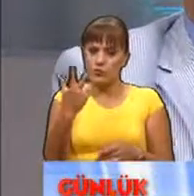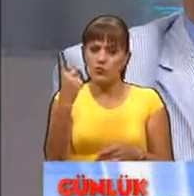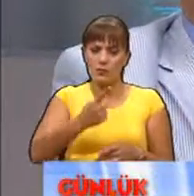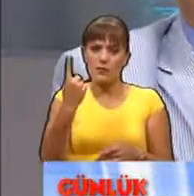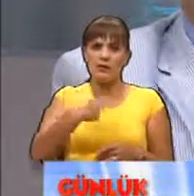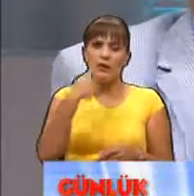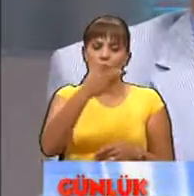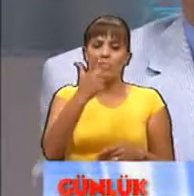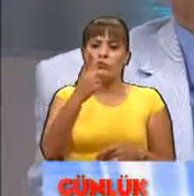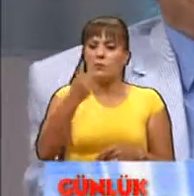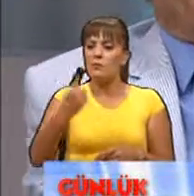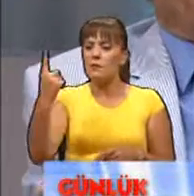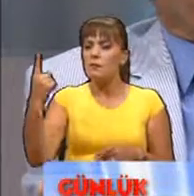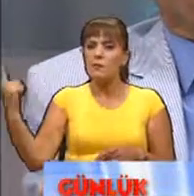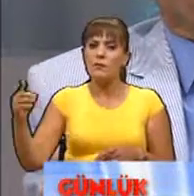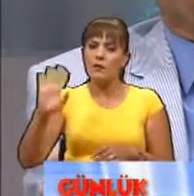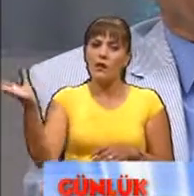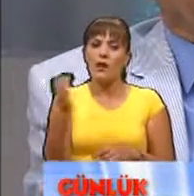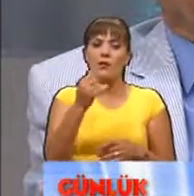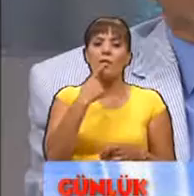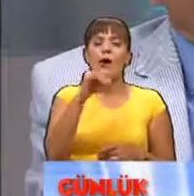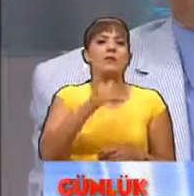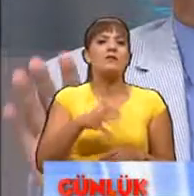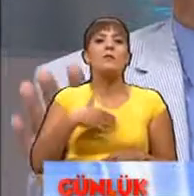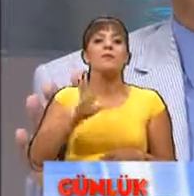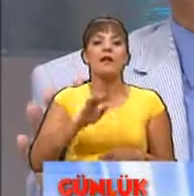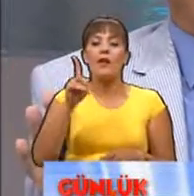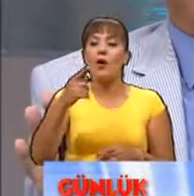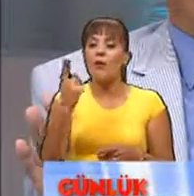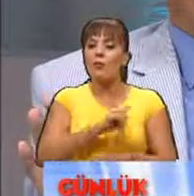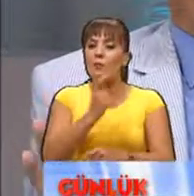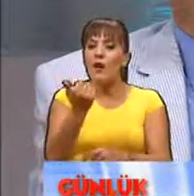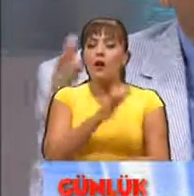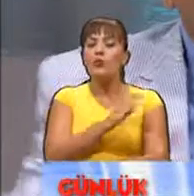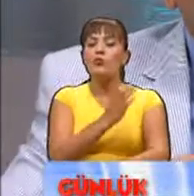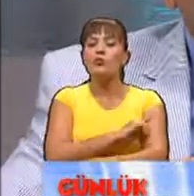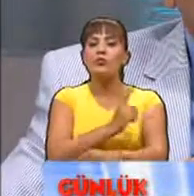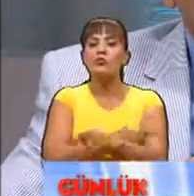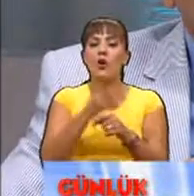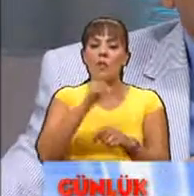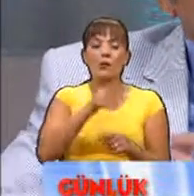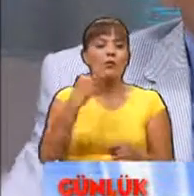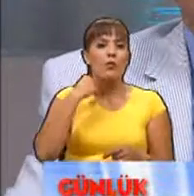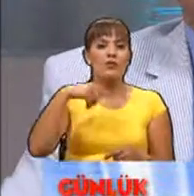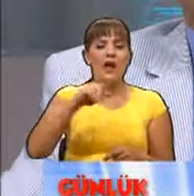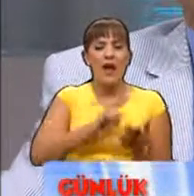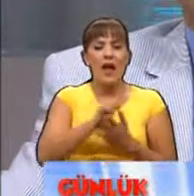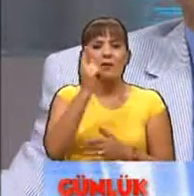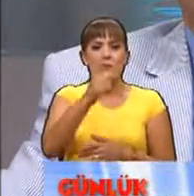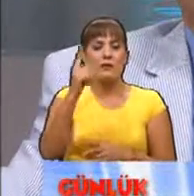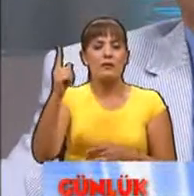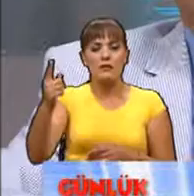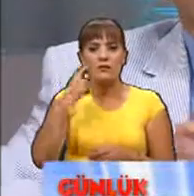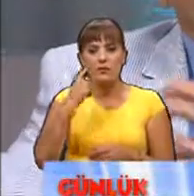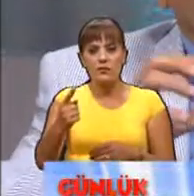ödeyeyim. 3'te 1, 3'te 1 de diğerlerinden al deme hakkına sahip değil. Müteselsil borçluk bu. Ölenin borçlarından her bir mirasçı